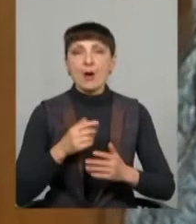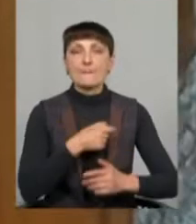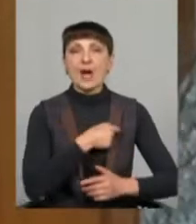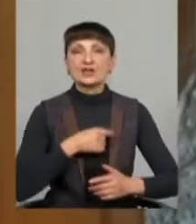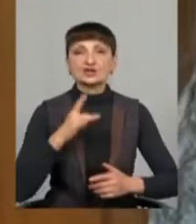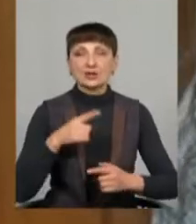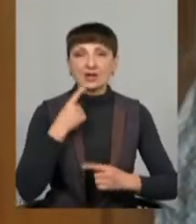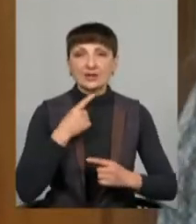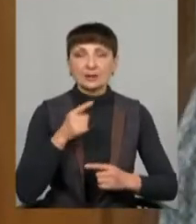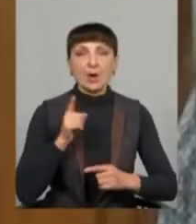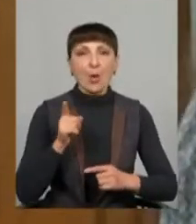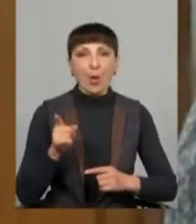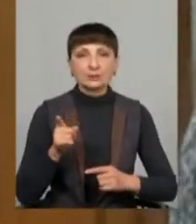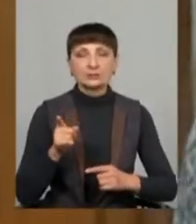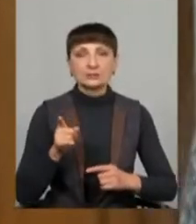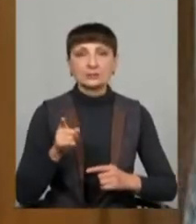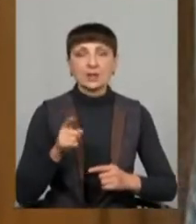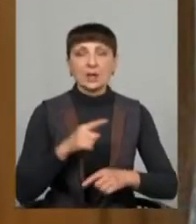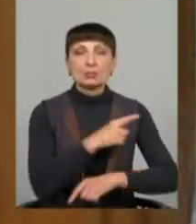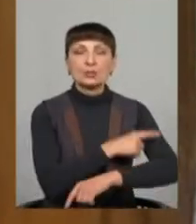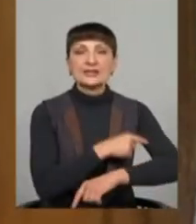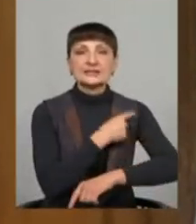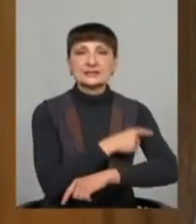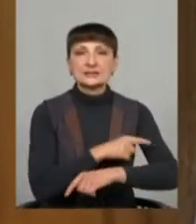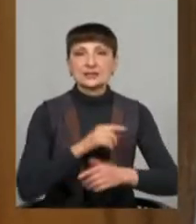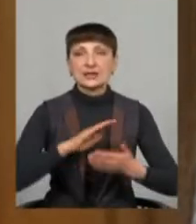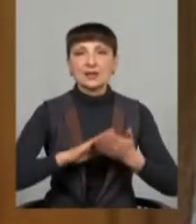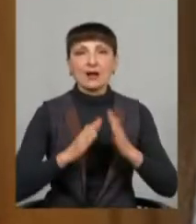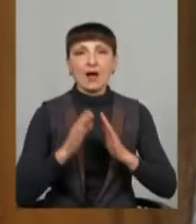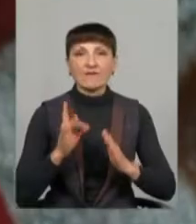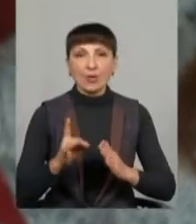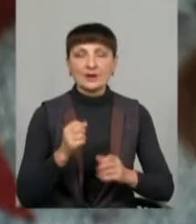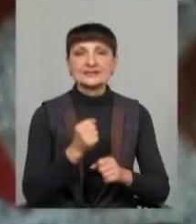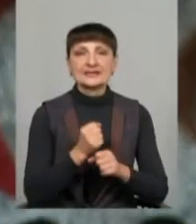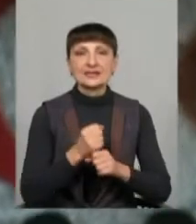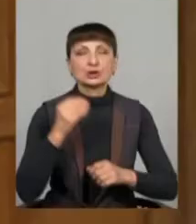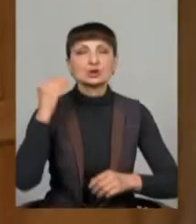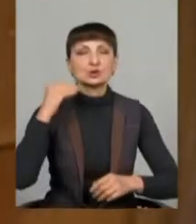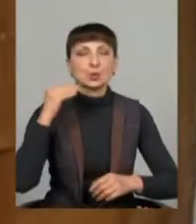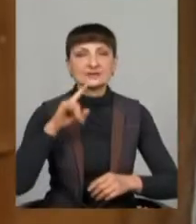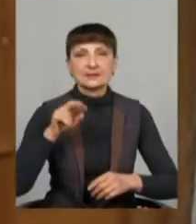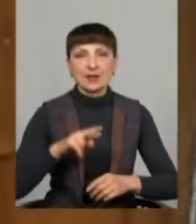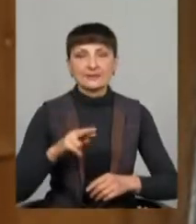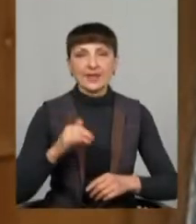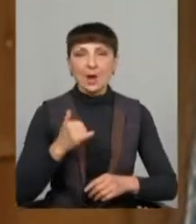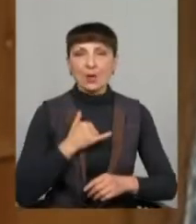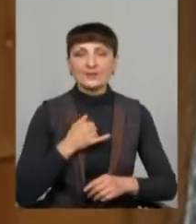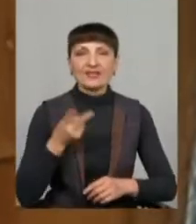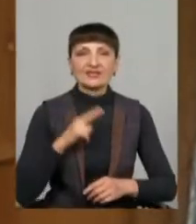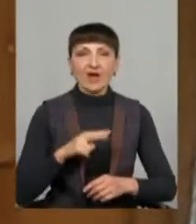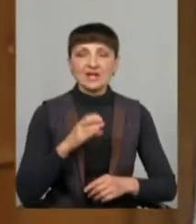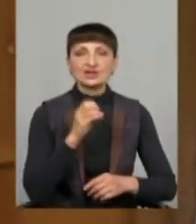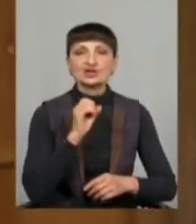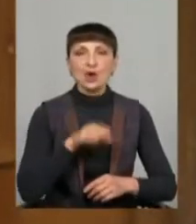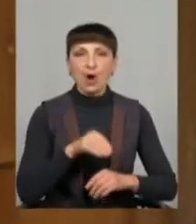мой, говорил, то, что он медицинский какой-то, это договор составляет с Турцией. У меня 2 счета